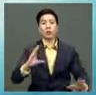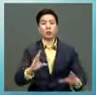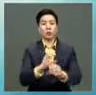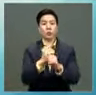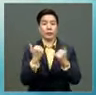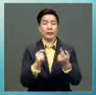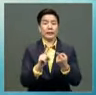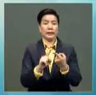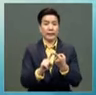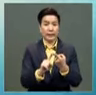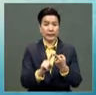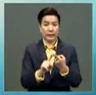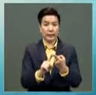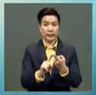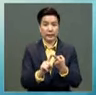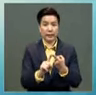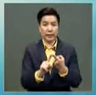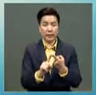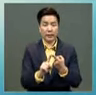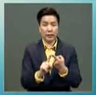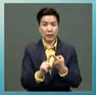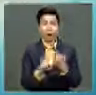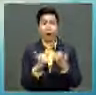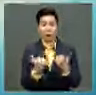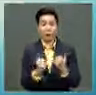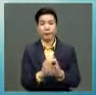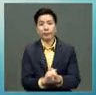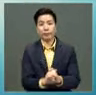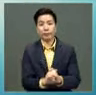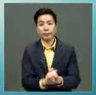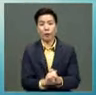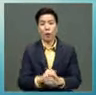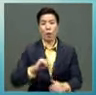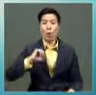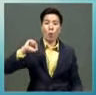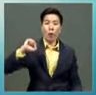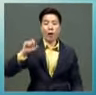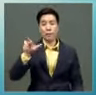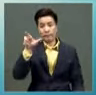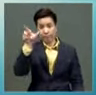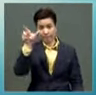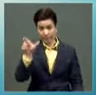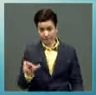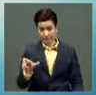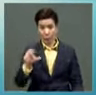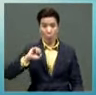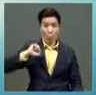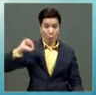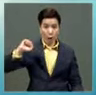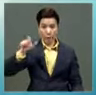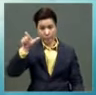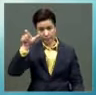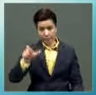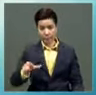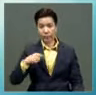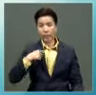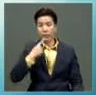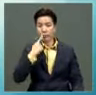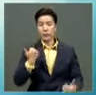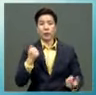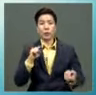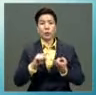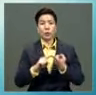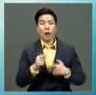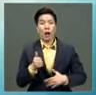ขณะเดียวกันในคอลัมน์ทางด้านขวามือนะครับสิ่งที่เขามาตรงนี้เนี่ย